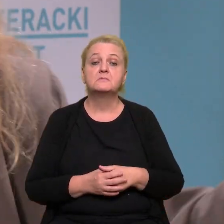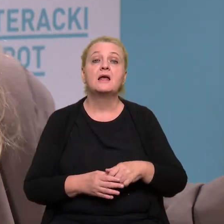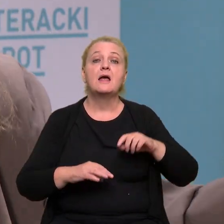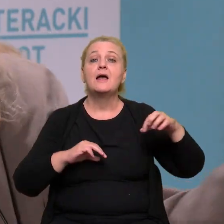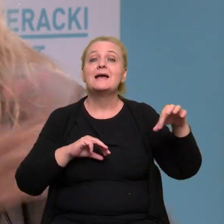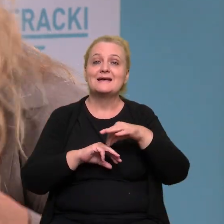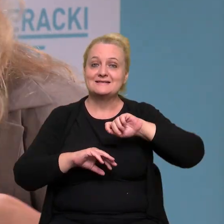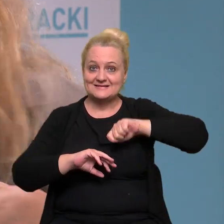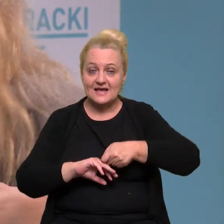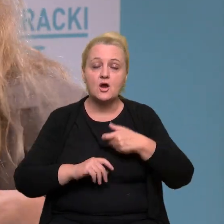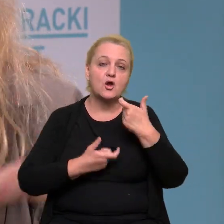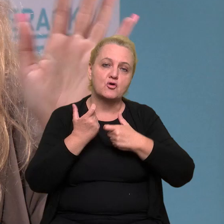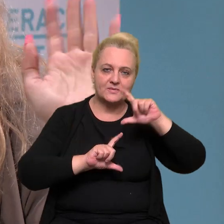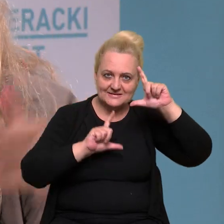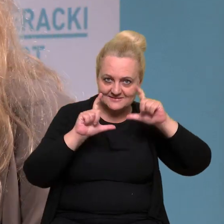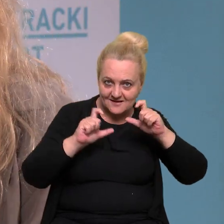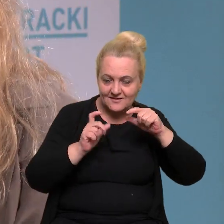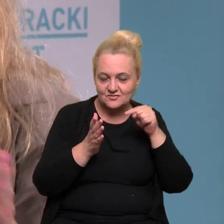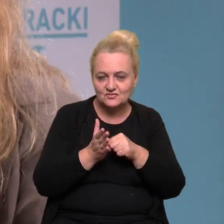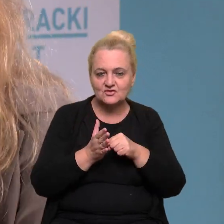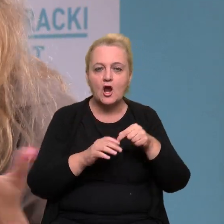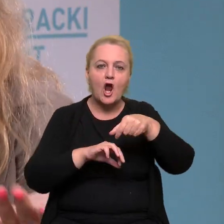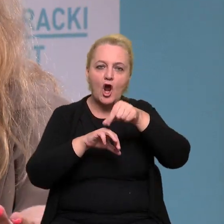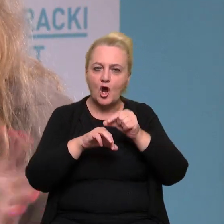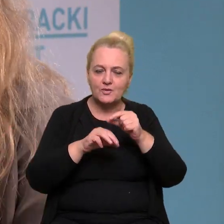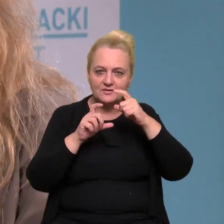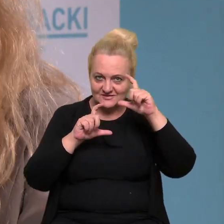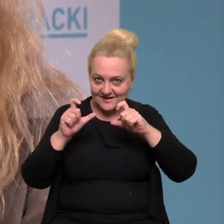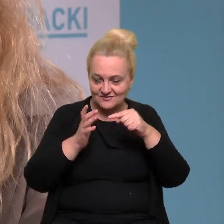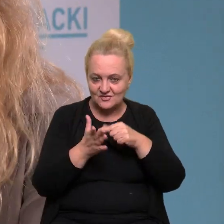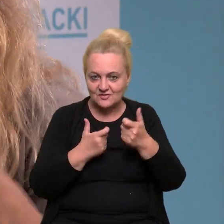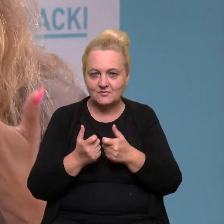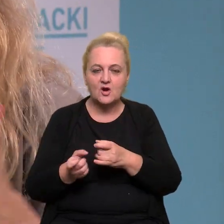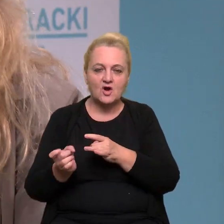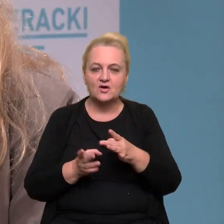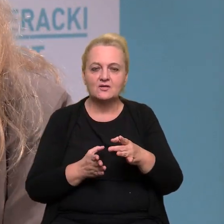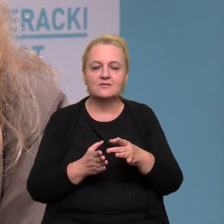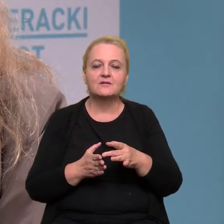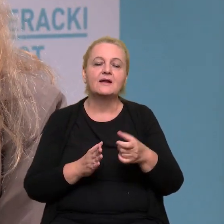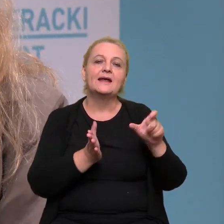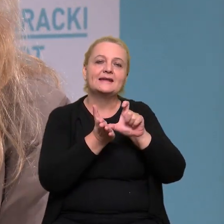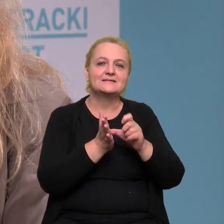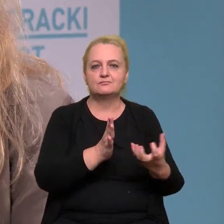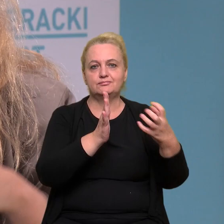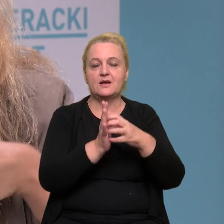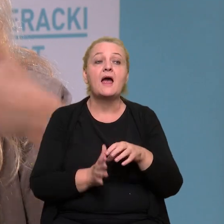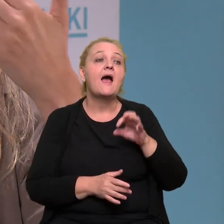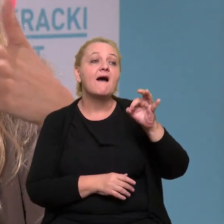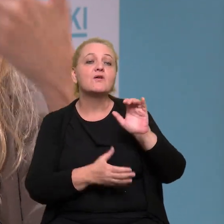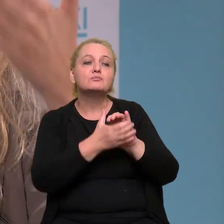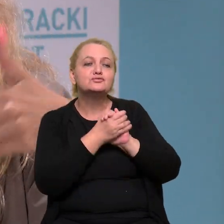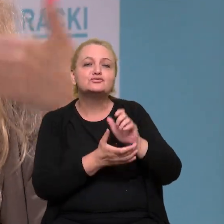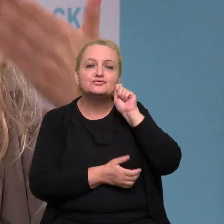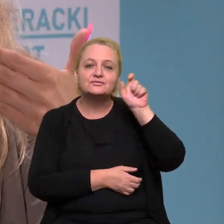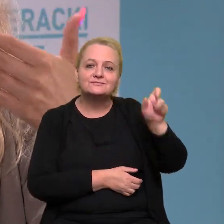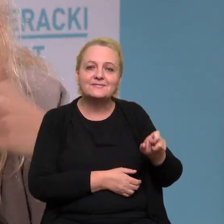zaręczyny, robi zdjęcie, obrączki, idzie zaraz do Instagrama. A jej najlepsza przyjaciółka,